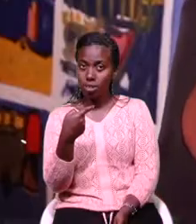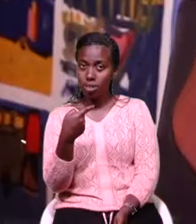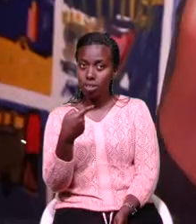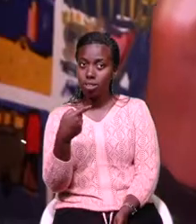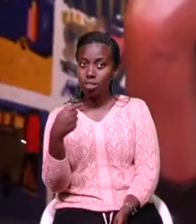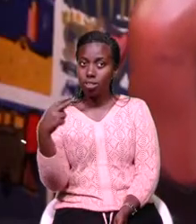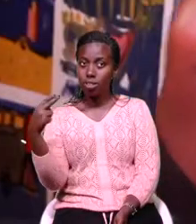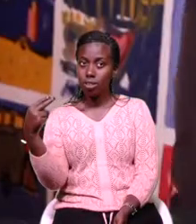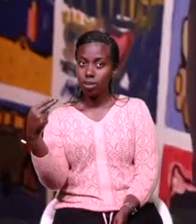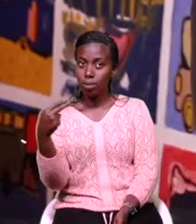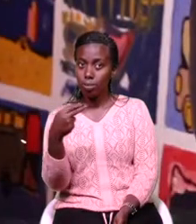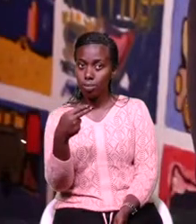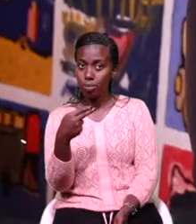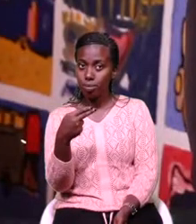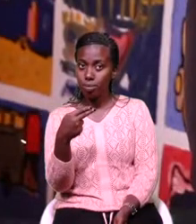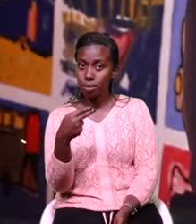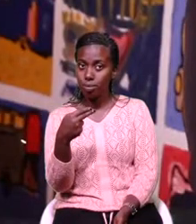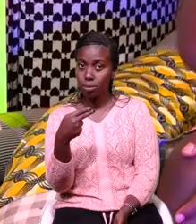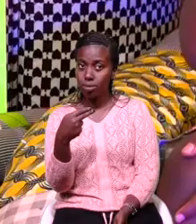H,